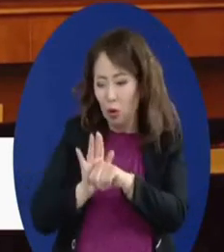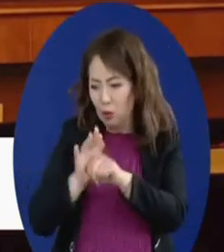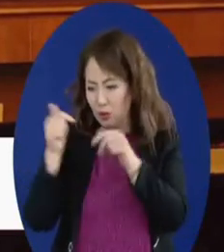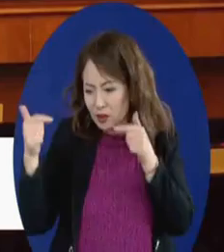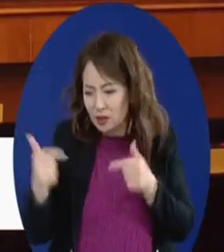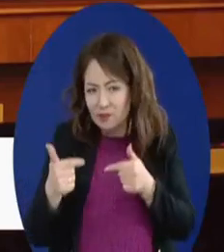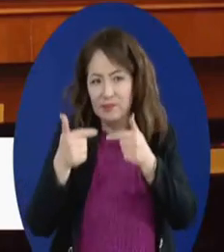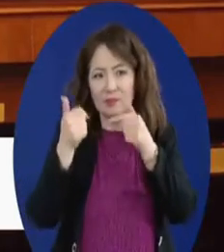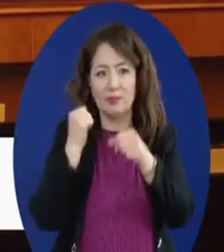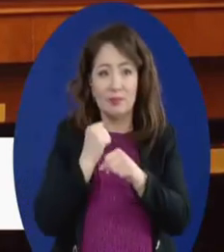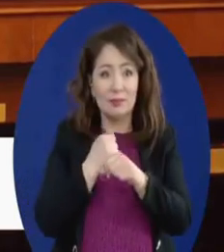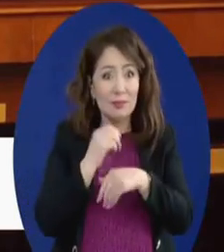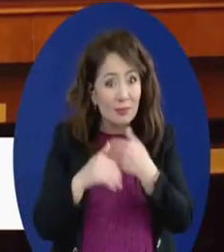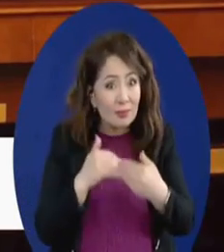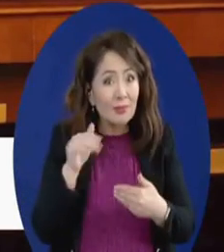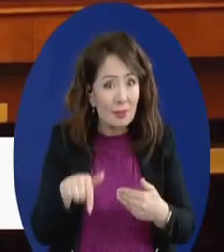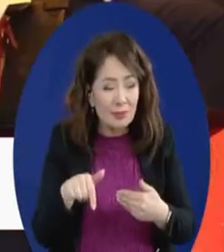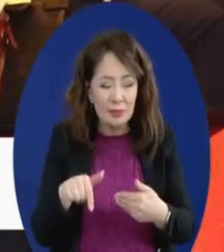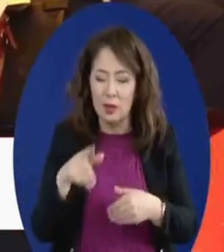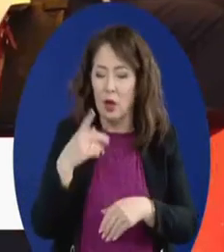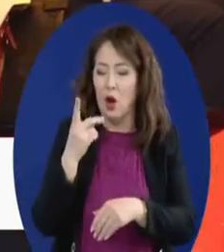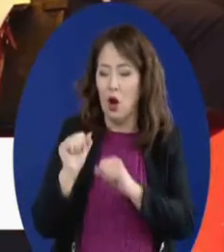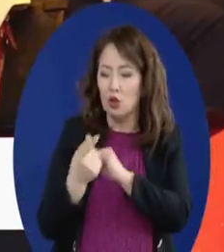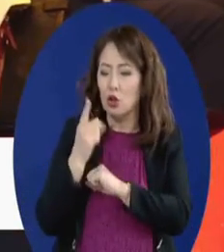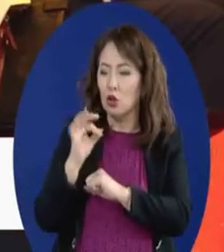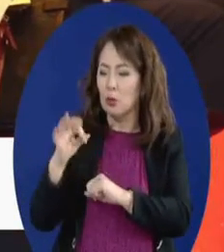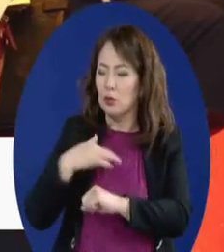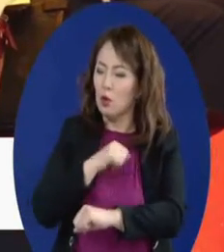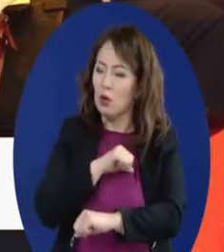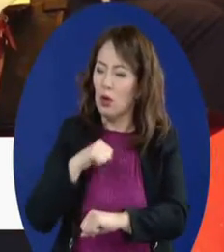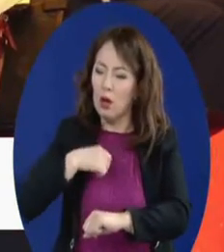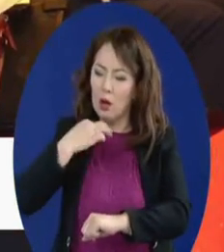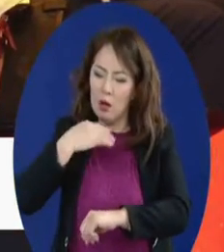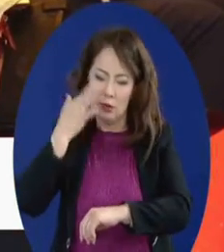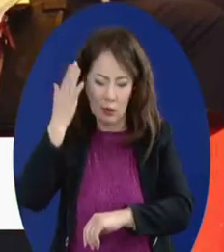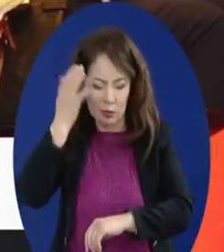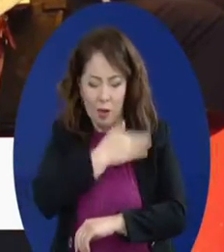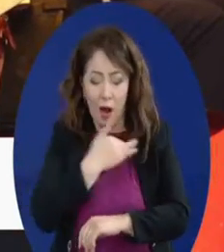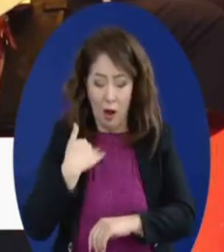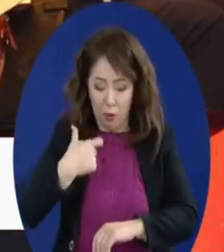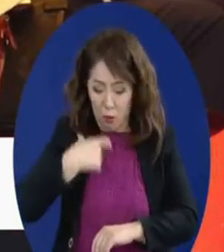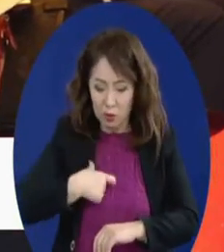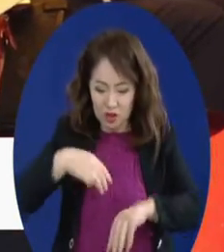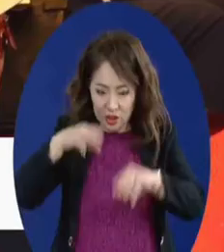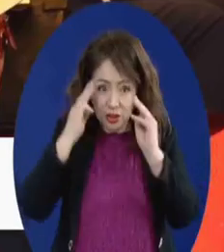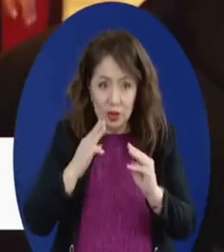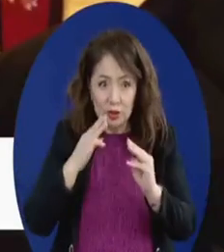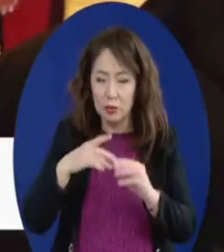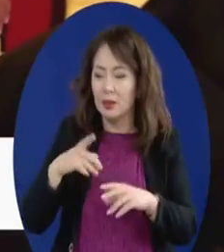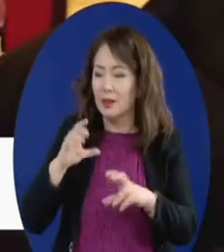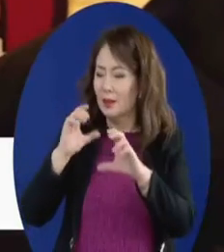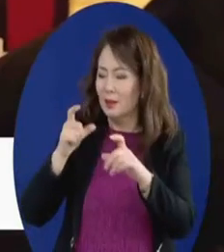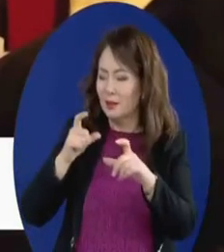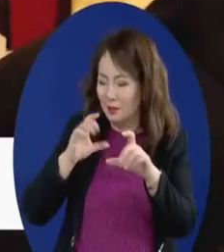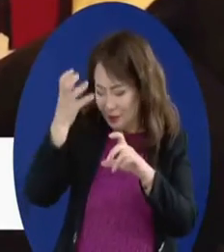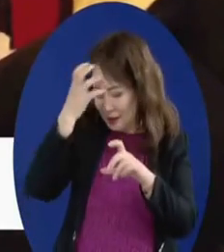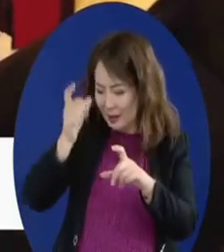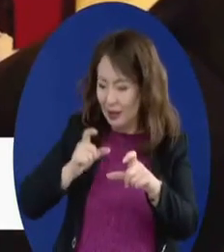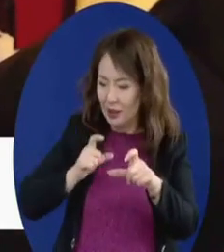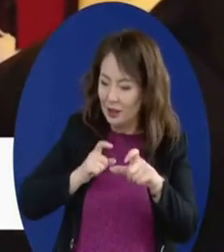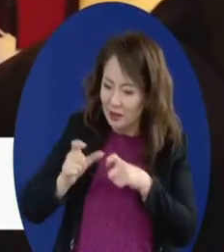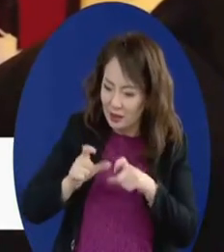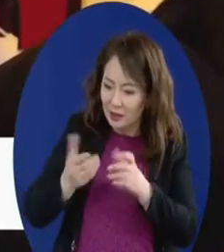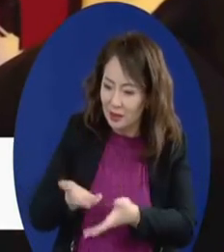эсрэг тэмцэж байгаа энэ үед онцгой комиссийн дарга нарын хуваар шийдвэр гаргахтаа засгийн газараас хэрэгжүүлж байгаа эрүүл мэнд эдийн засгийн дэмжих хөтөлбөрийг